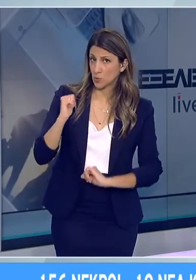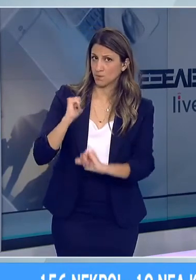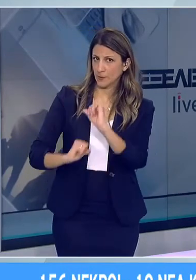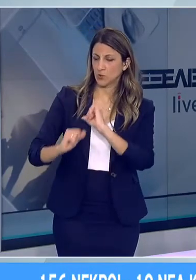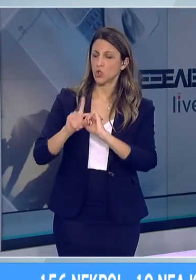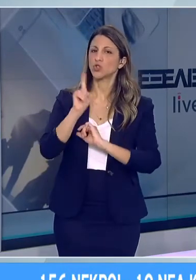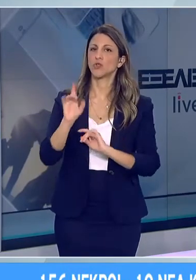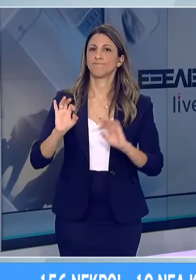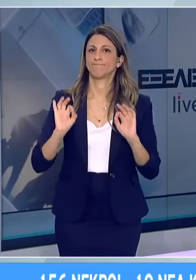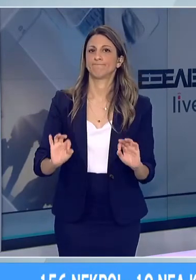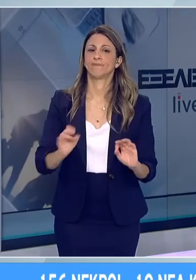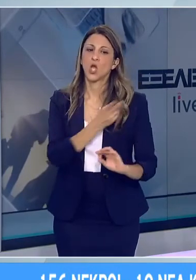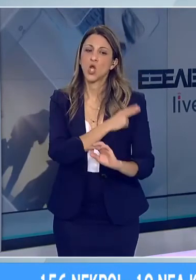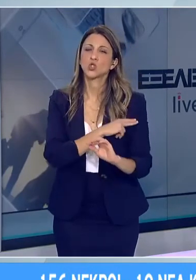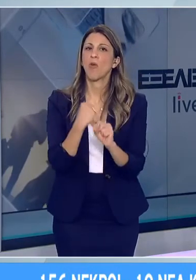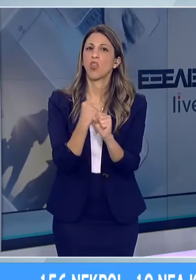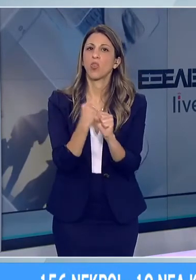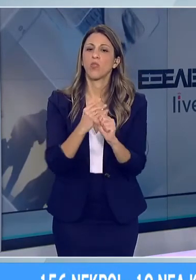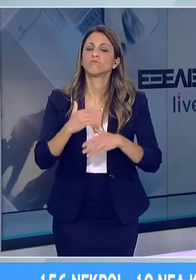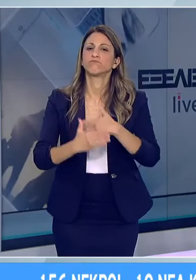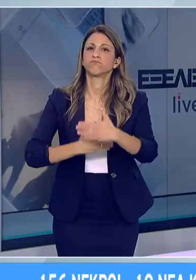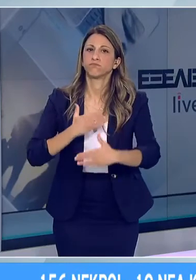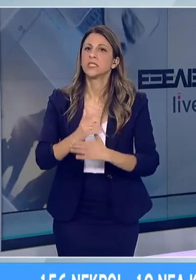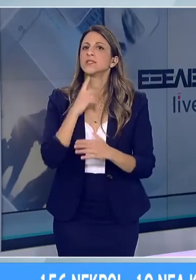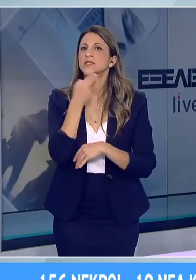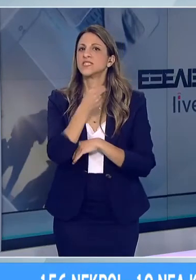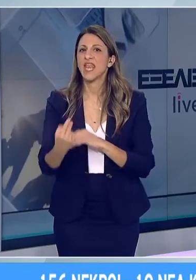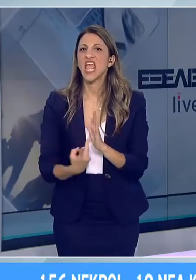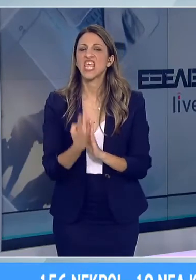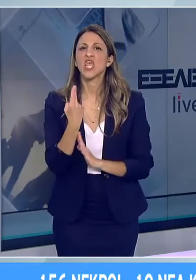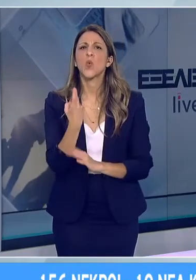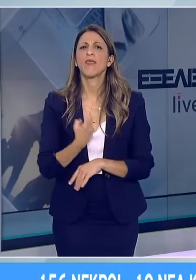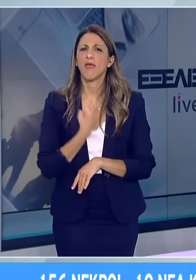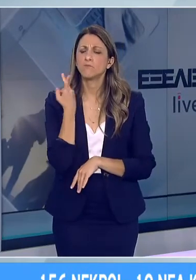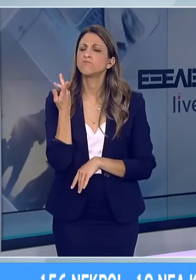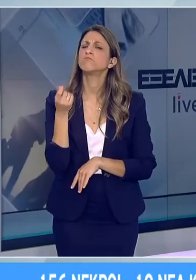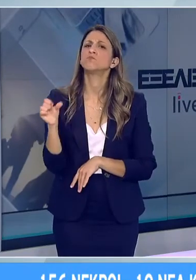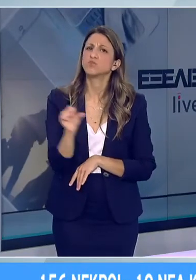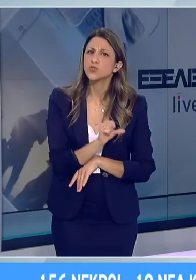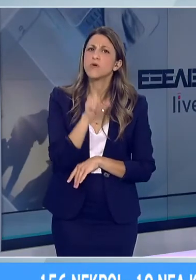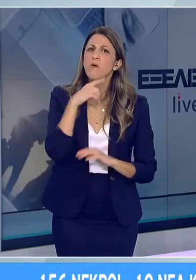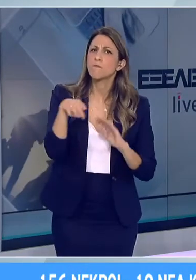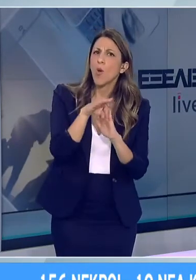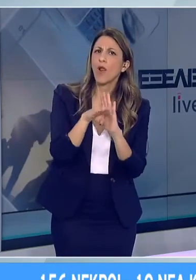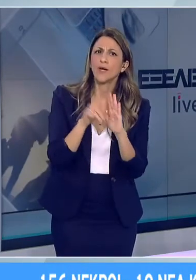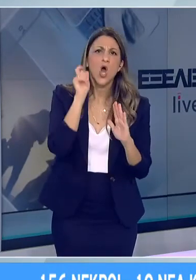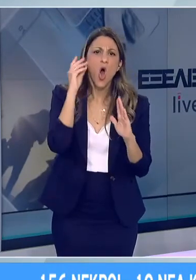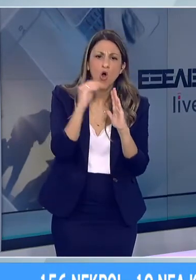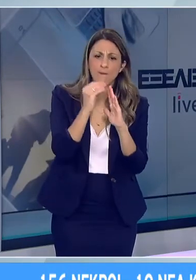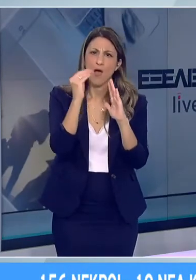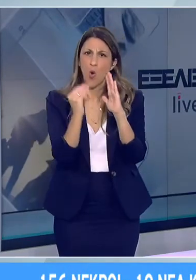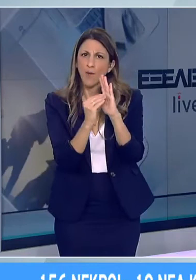στην κανονικότητα, που τα τακτικά προγραμματισμένα χειρουργεία επανερχόμασταν στο καθεστώς που ήμασταν πριν την πανδημία. Και